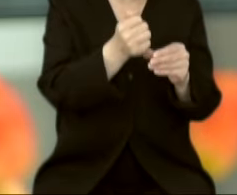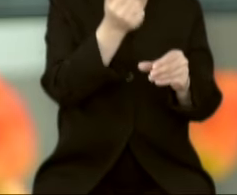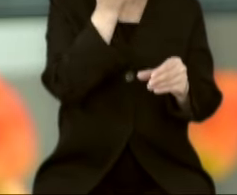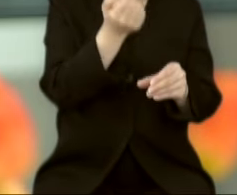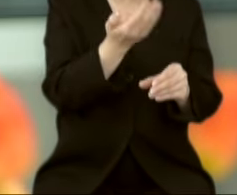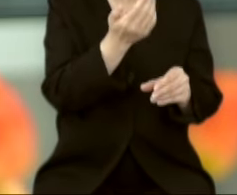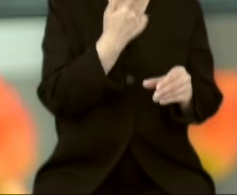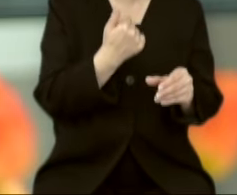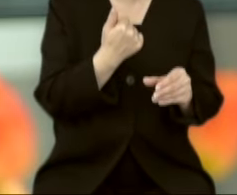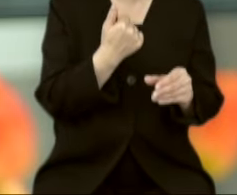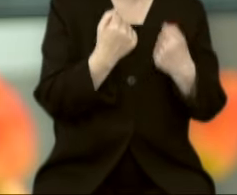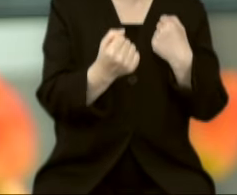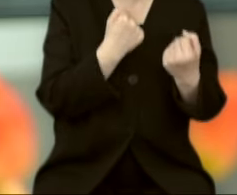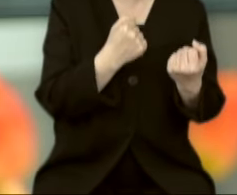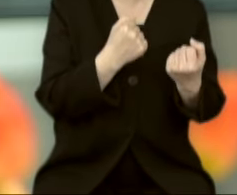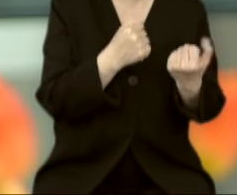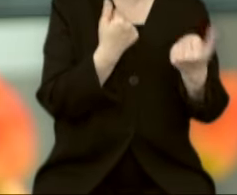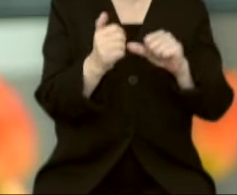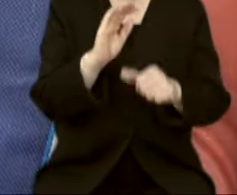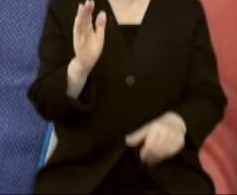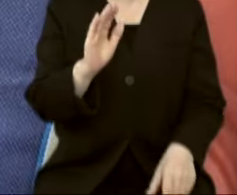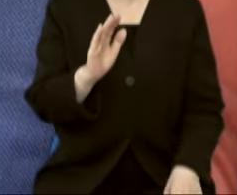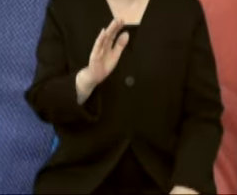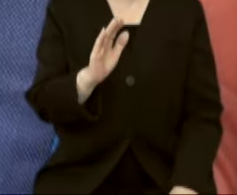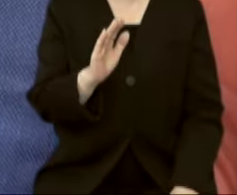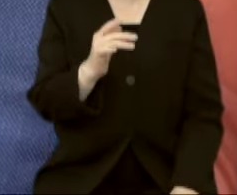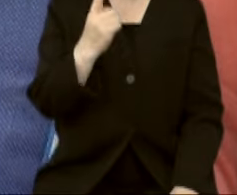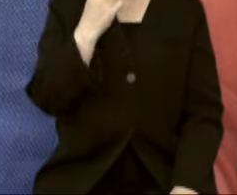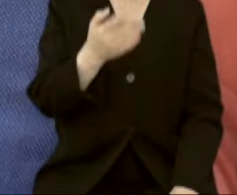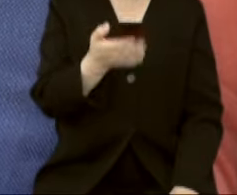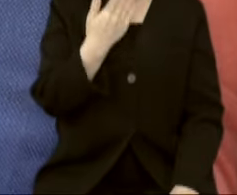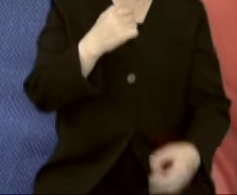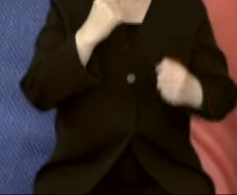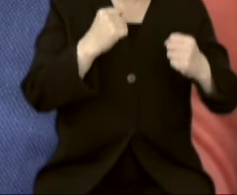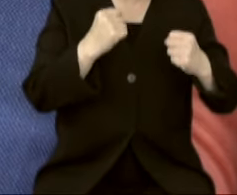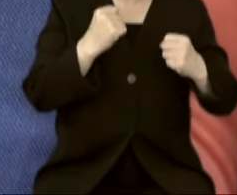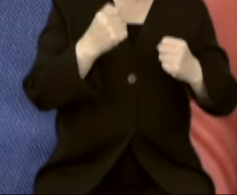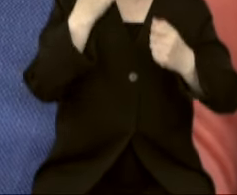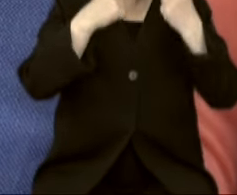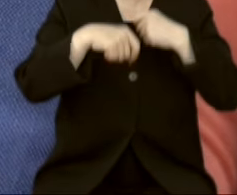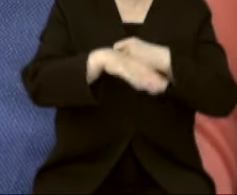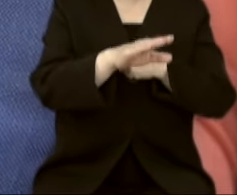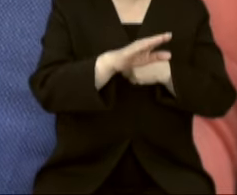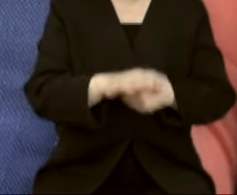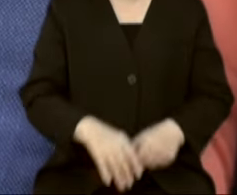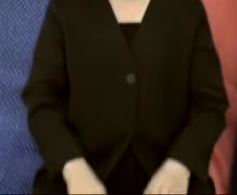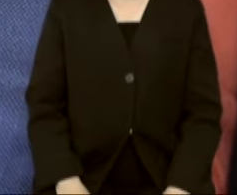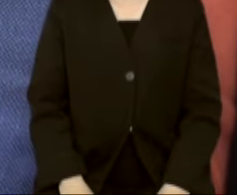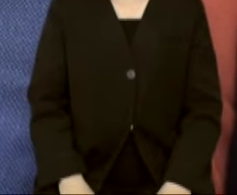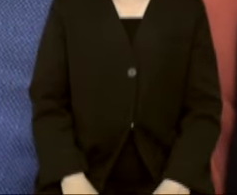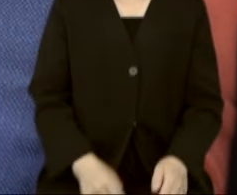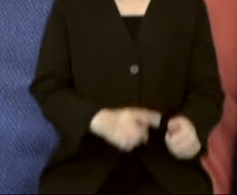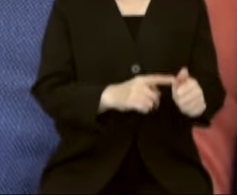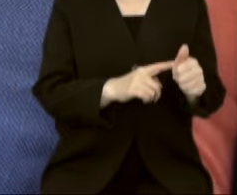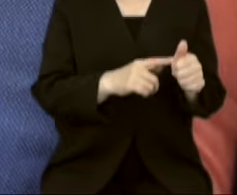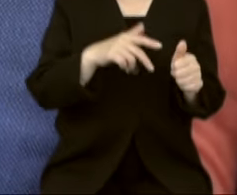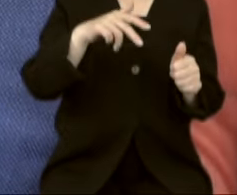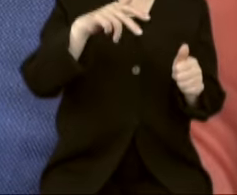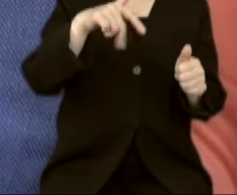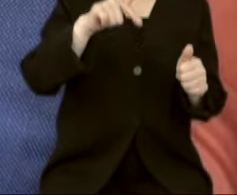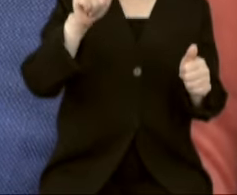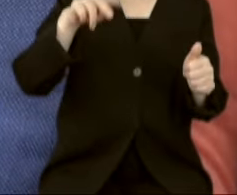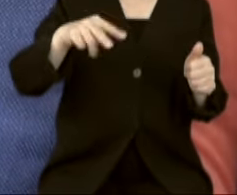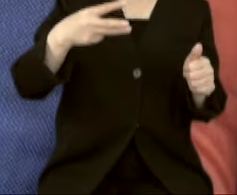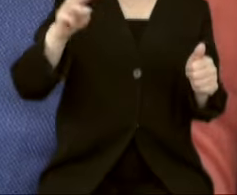그래서 그분은 그거 듣고 녹을 먹었다고 듣고 울고 뛰어가고 있었어요. 그 집에. 네, 네. 그 아저씨 이름이